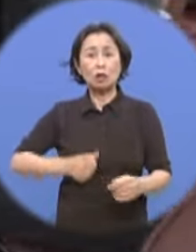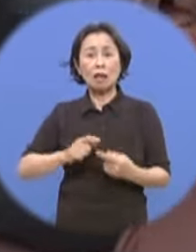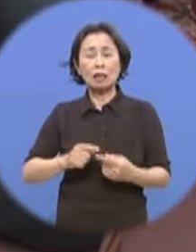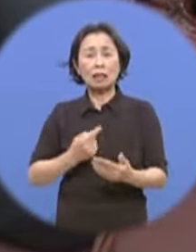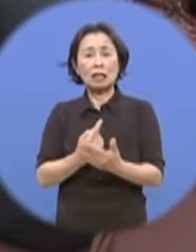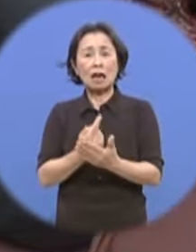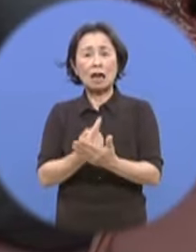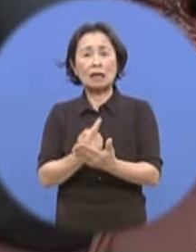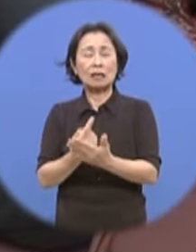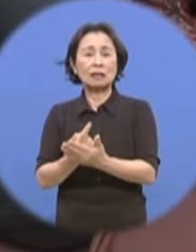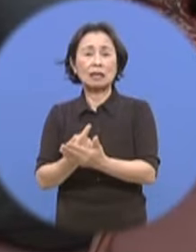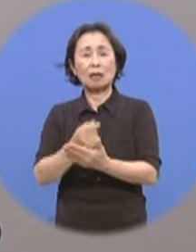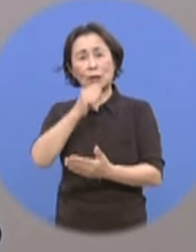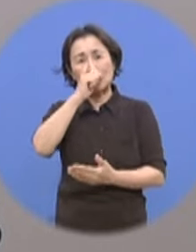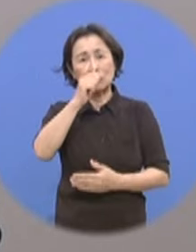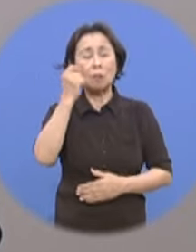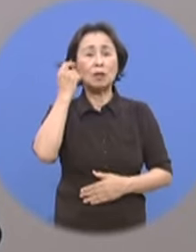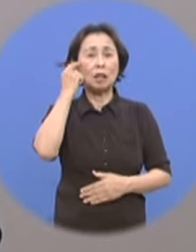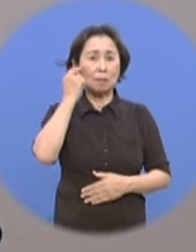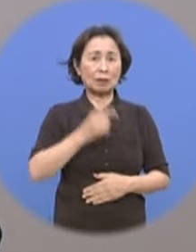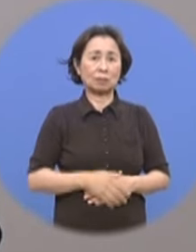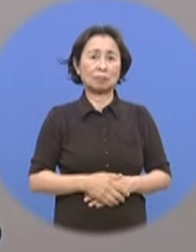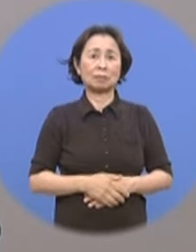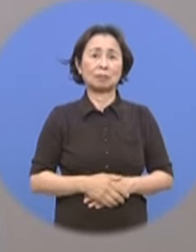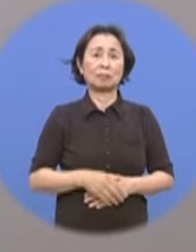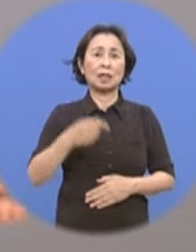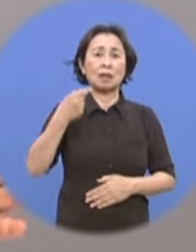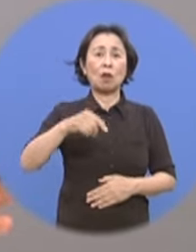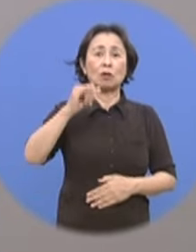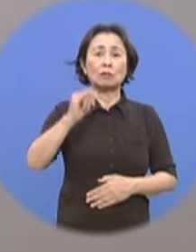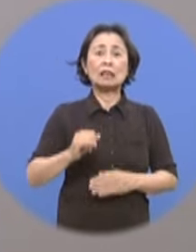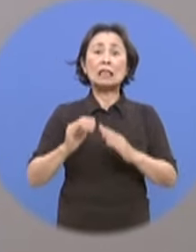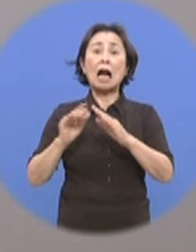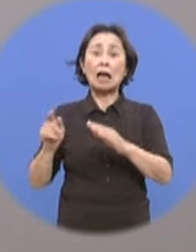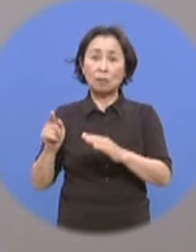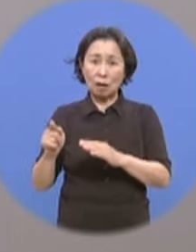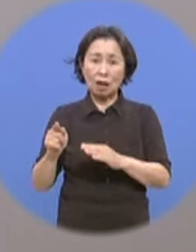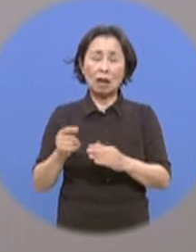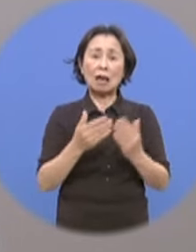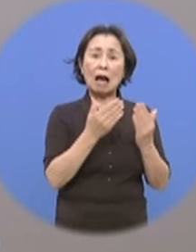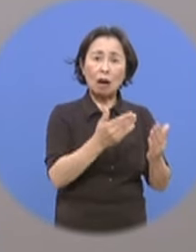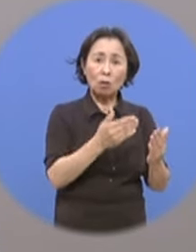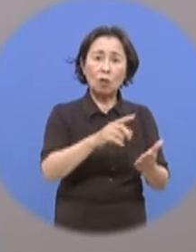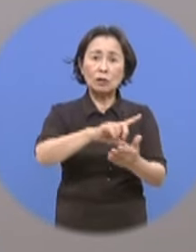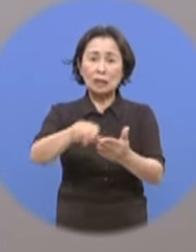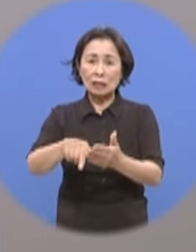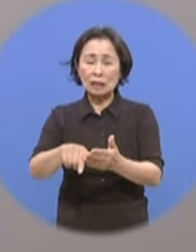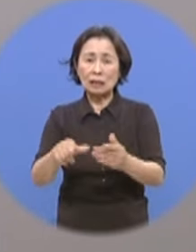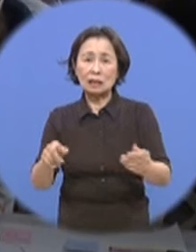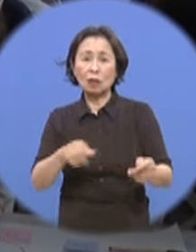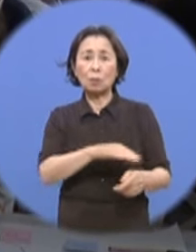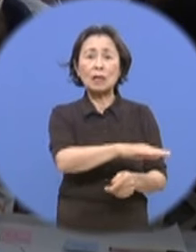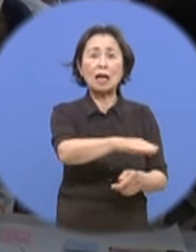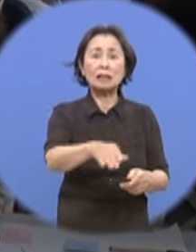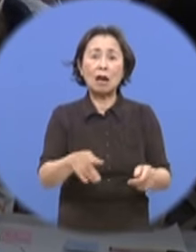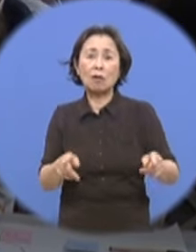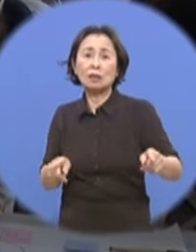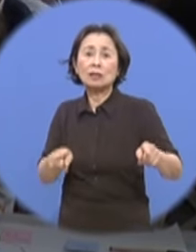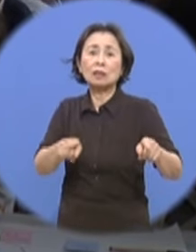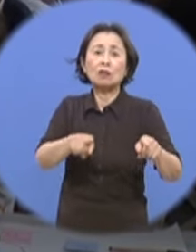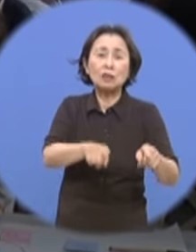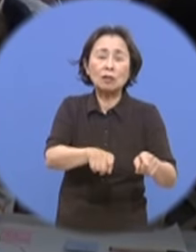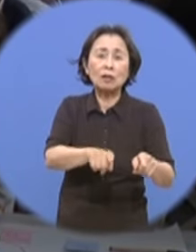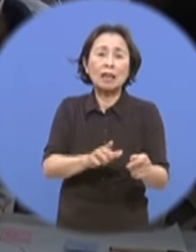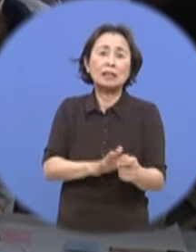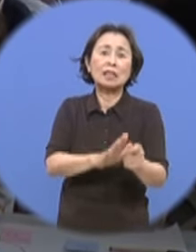という風に思っています教育委員会はあの学校とそして地域の皆さんの伴奏支援をしていくことがとても大事